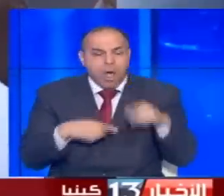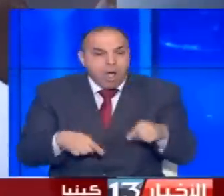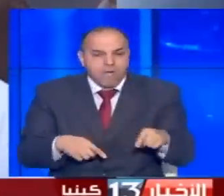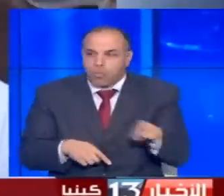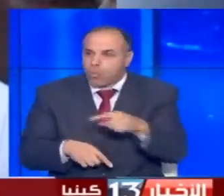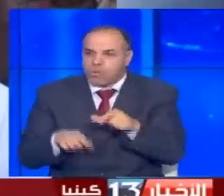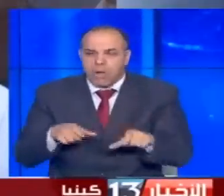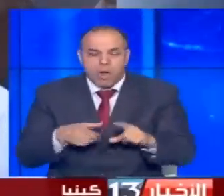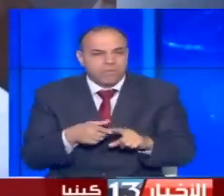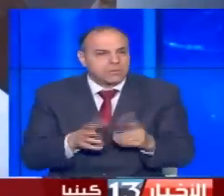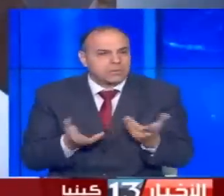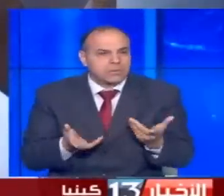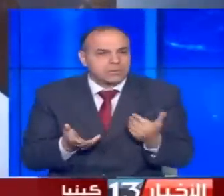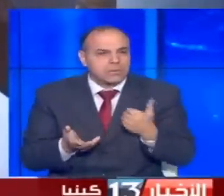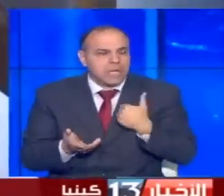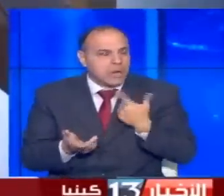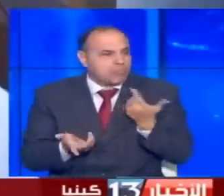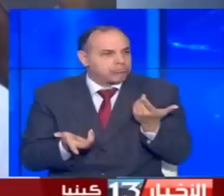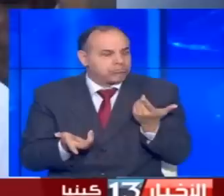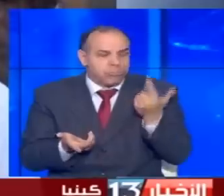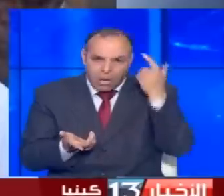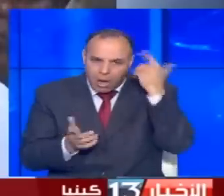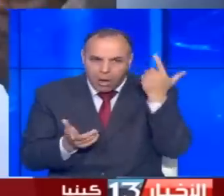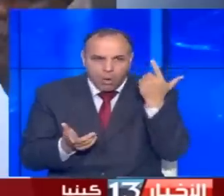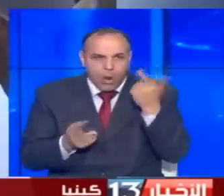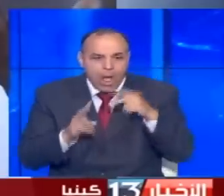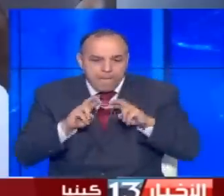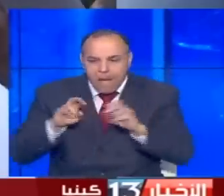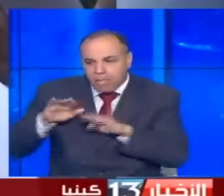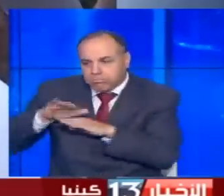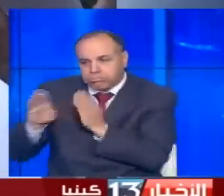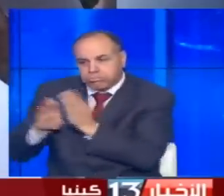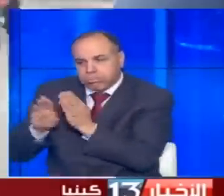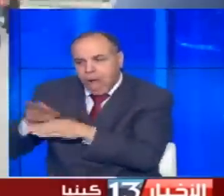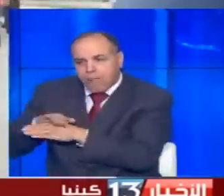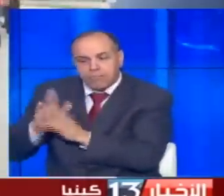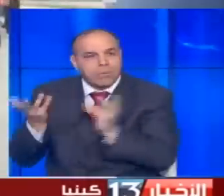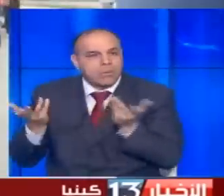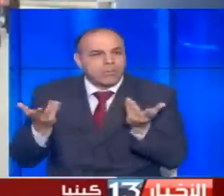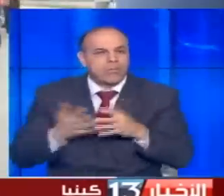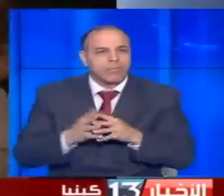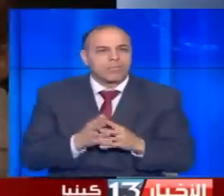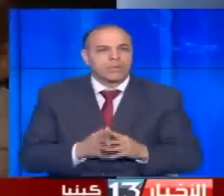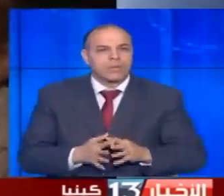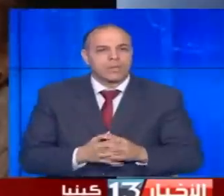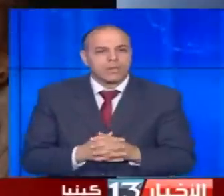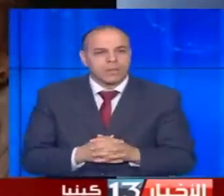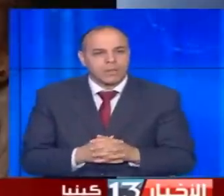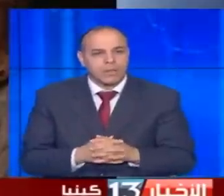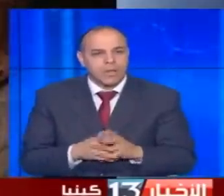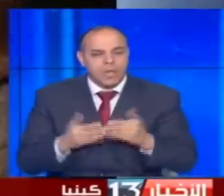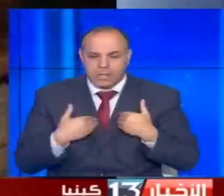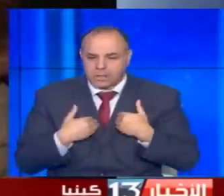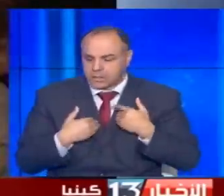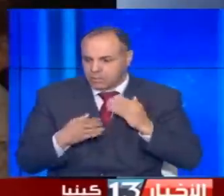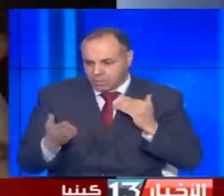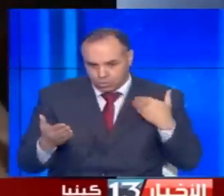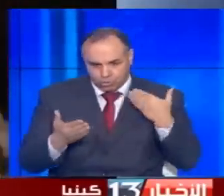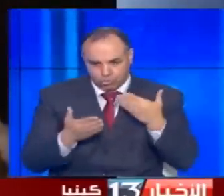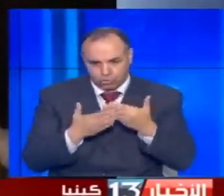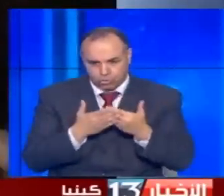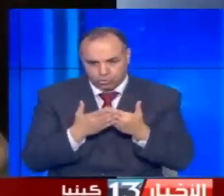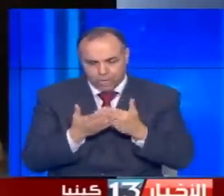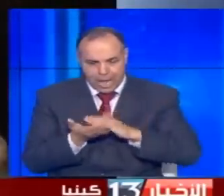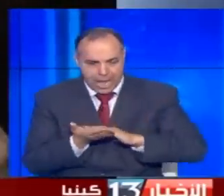اللحظه كل شيء الكوبي المكان الارتباط عندما وصلت الى الطابق